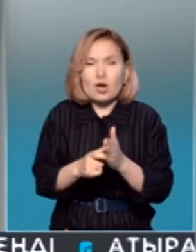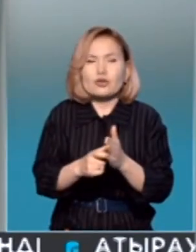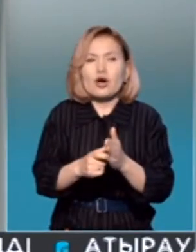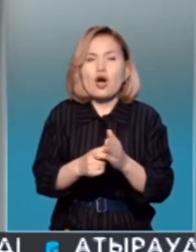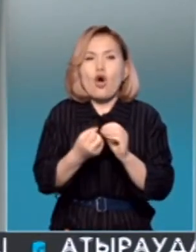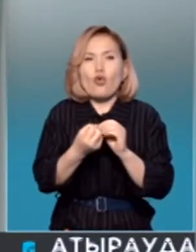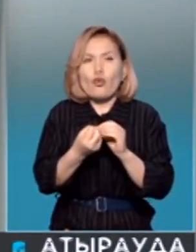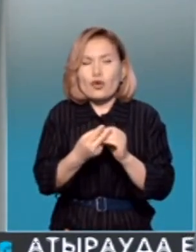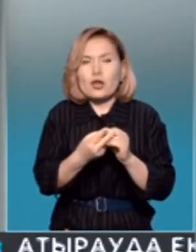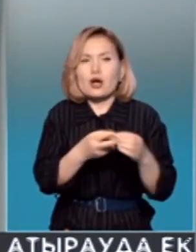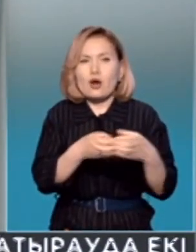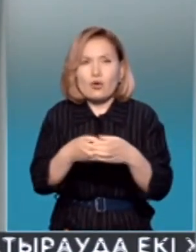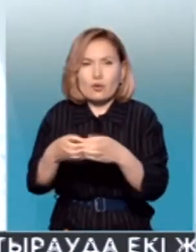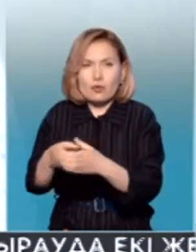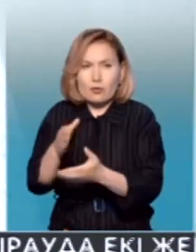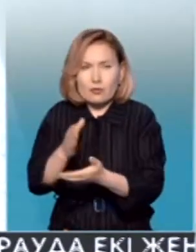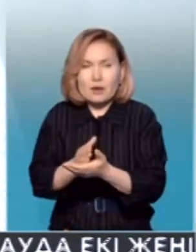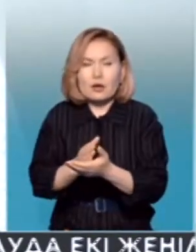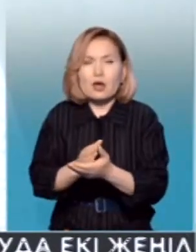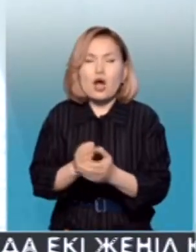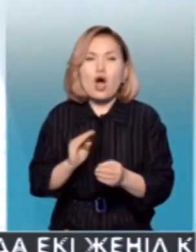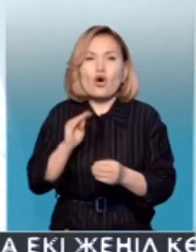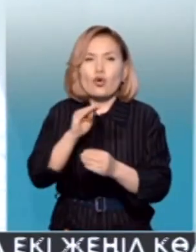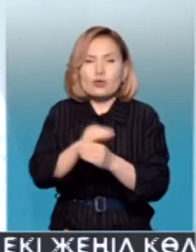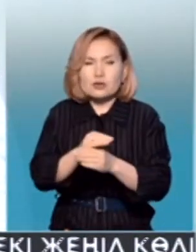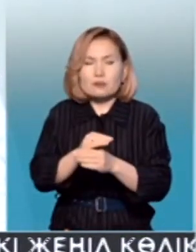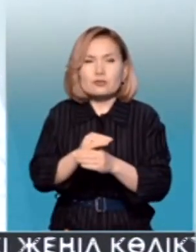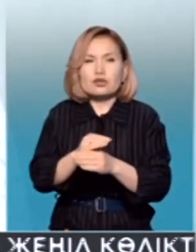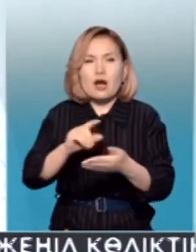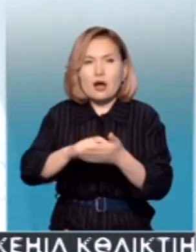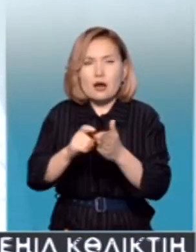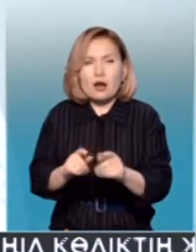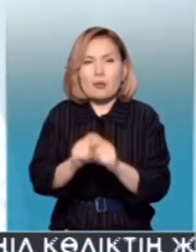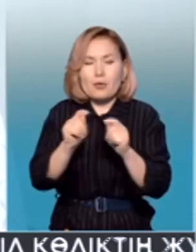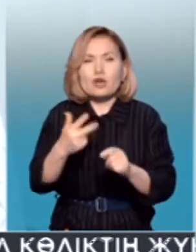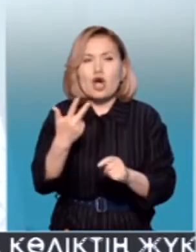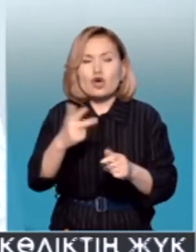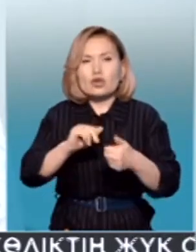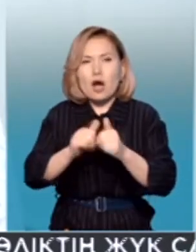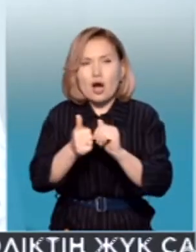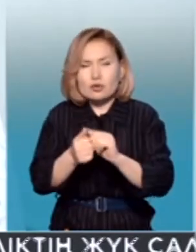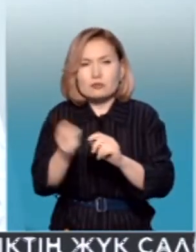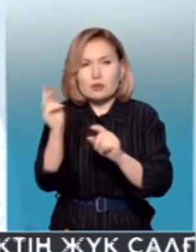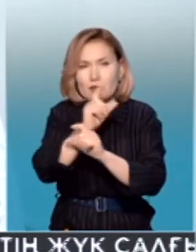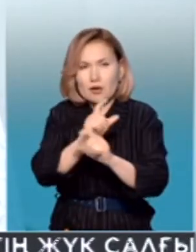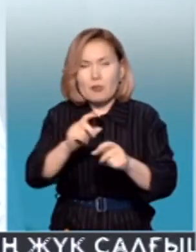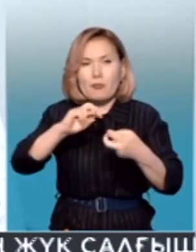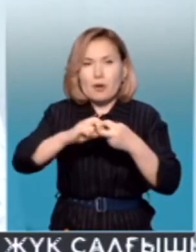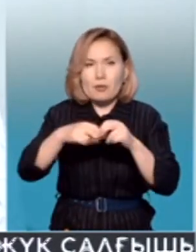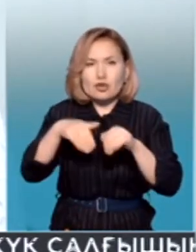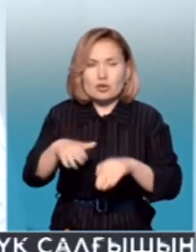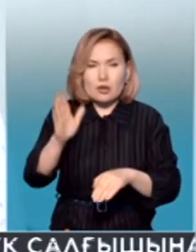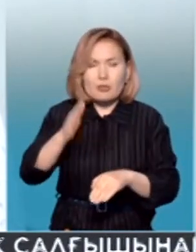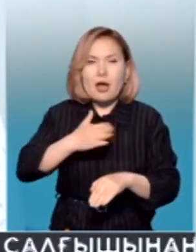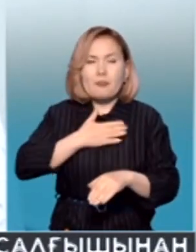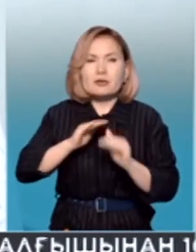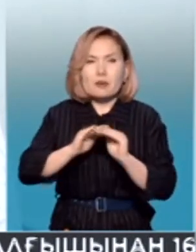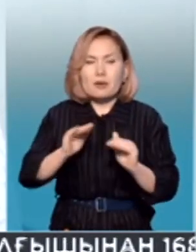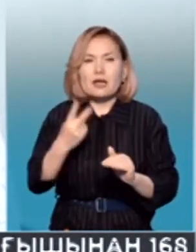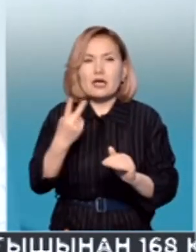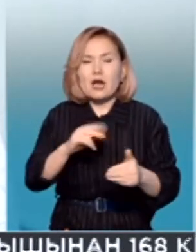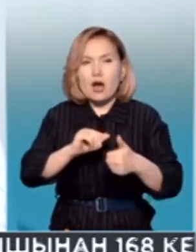сынып қабылданады. Осы қосымша құрылыстың салынуымен үш ауысымдық мәселе шешіледі. Яғни біздің балалар 2